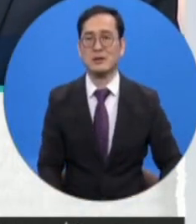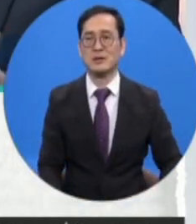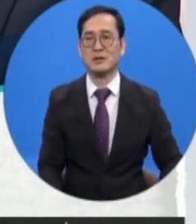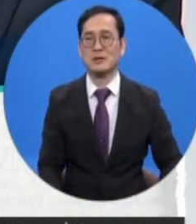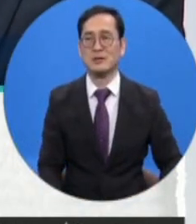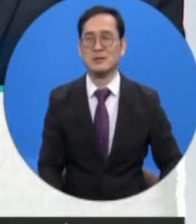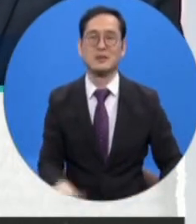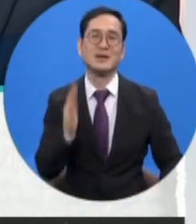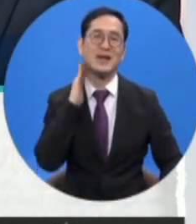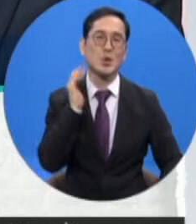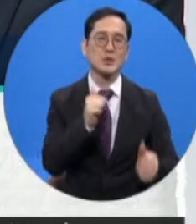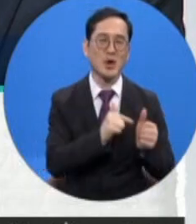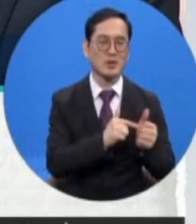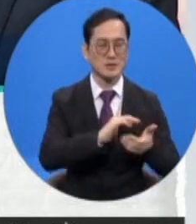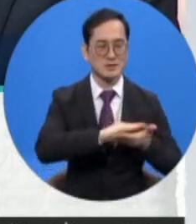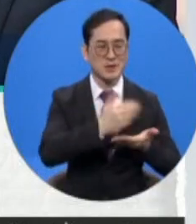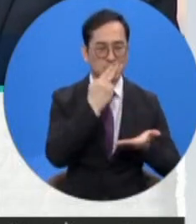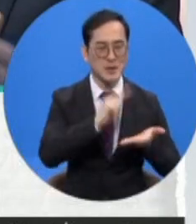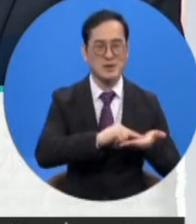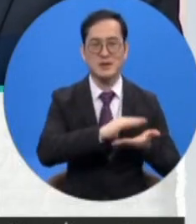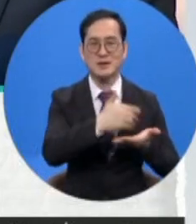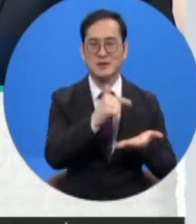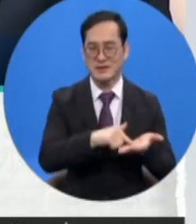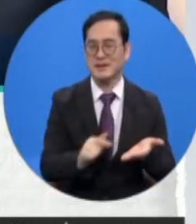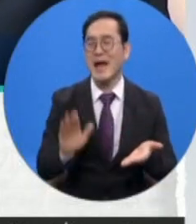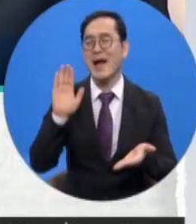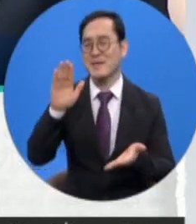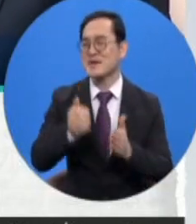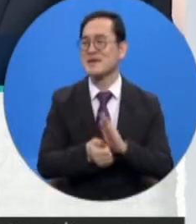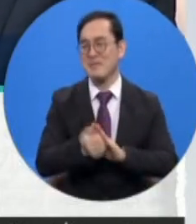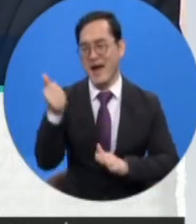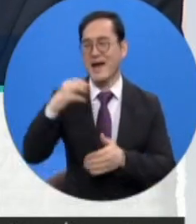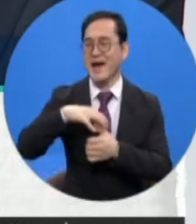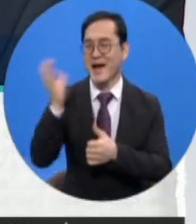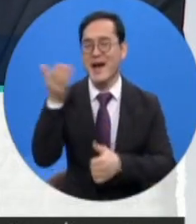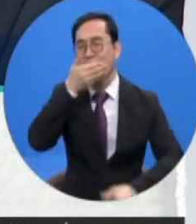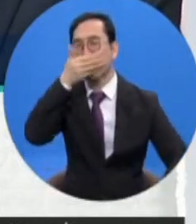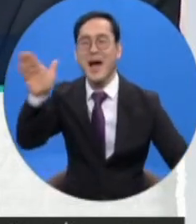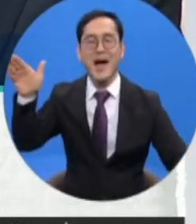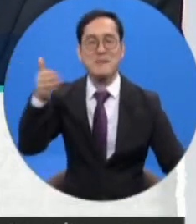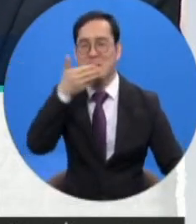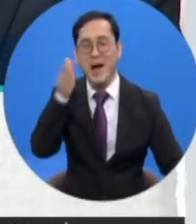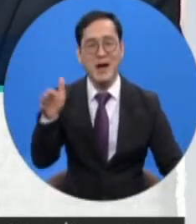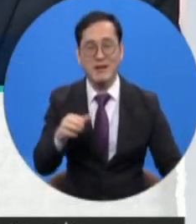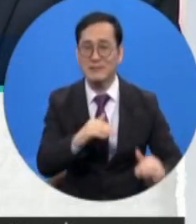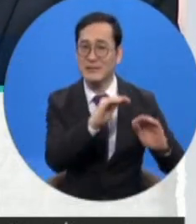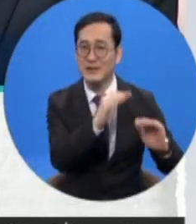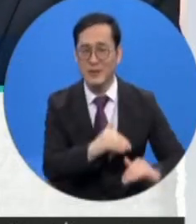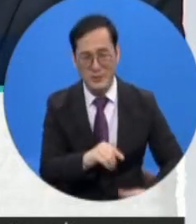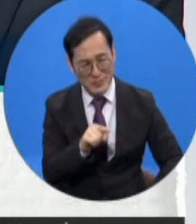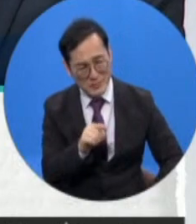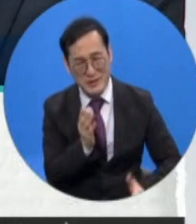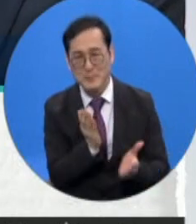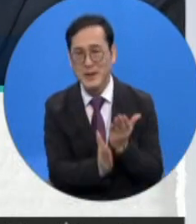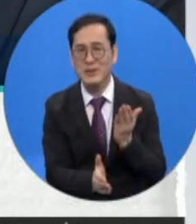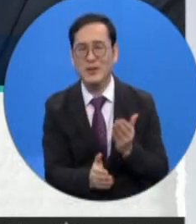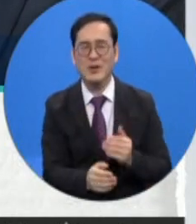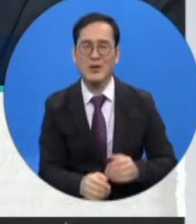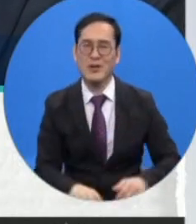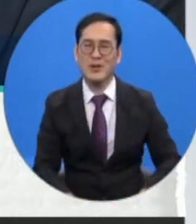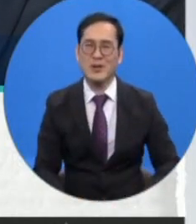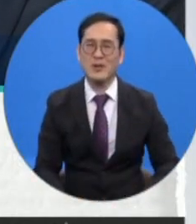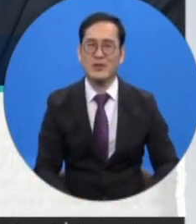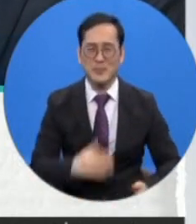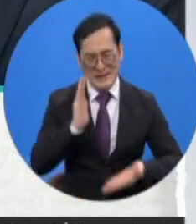우리 대통령이 지금의 상황을 제대로 모르나라고 생각할 수 있게 만드는 거죠. 그런 점에서 청와대가 보다 더 엄중한 인식이 필요하지 않나 싶습니다.